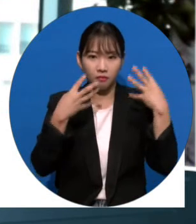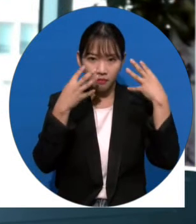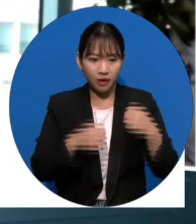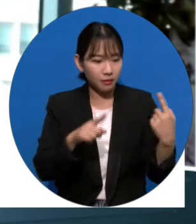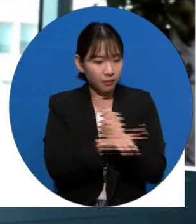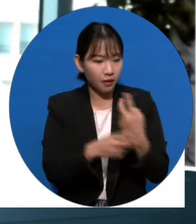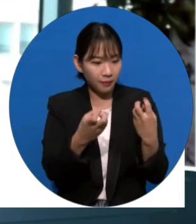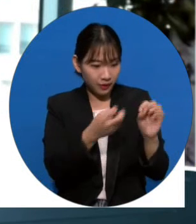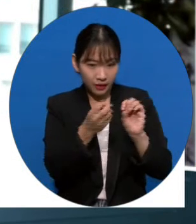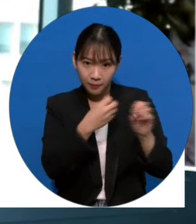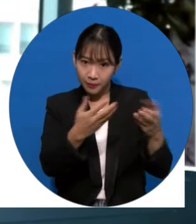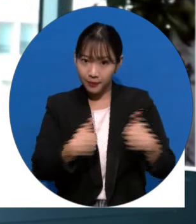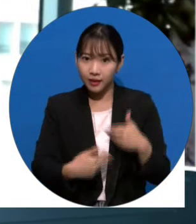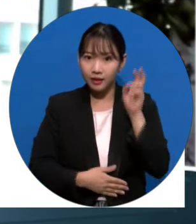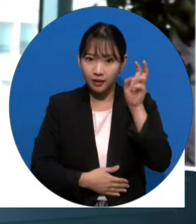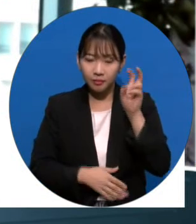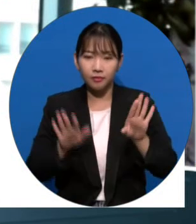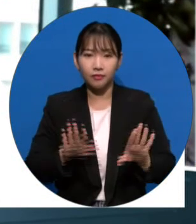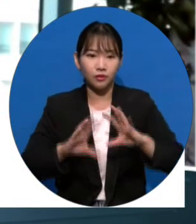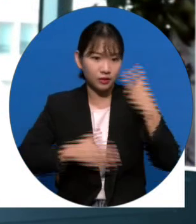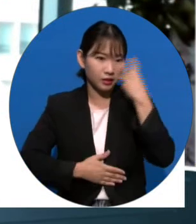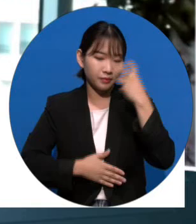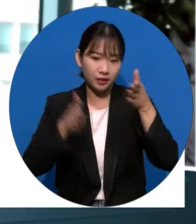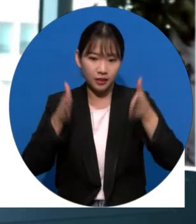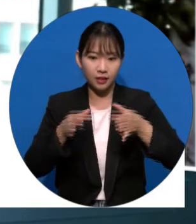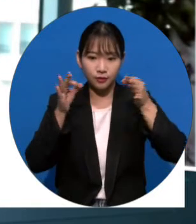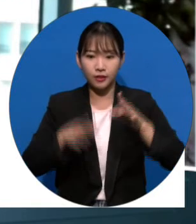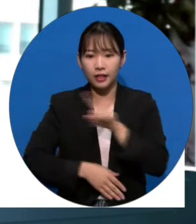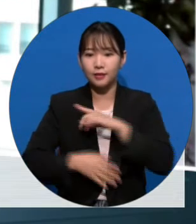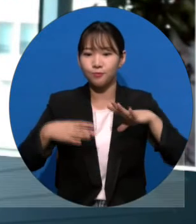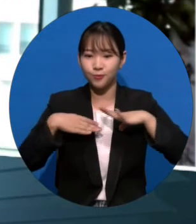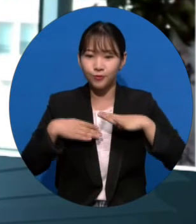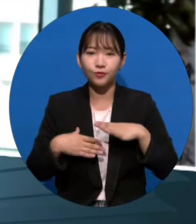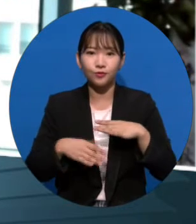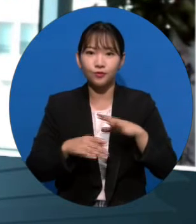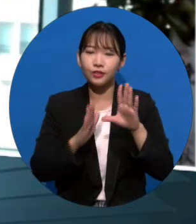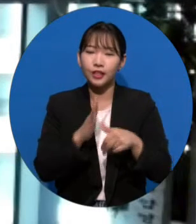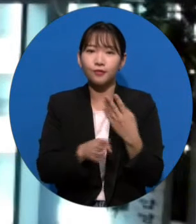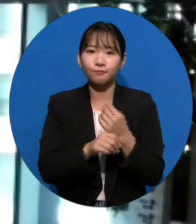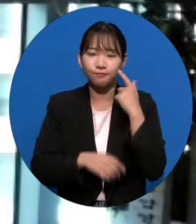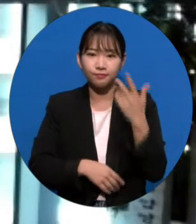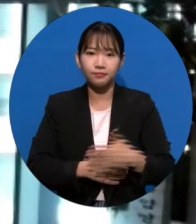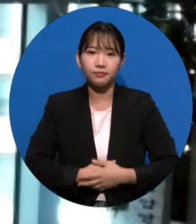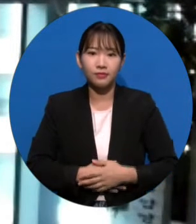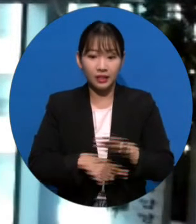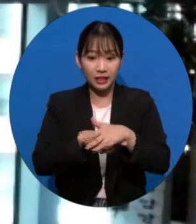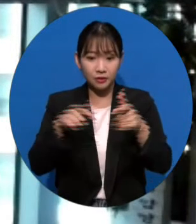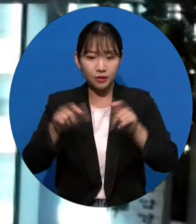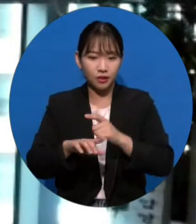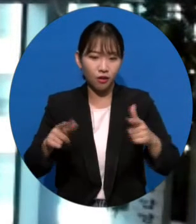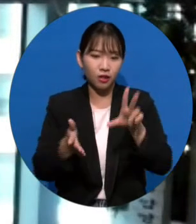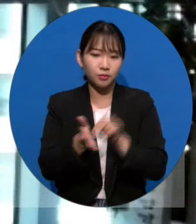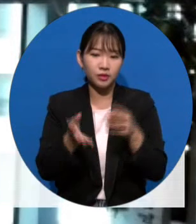많은 개선 답변을 이끌어내셨을 텐데, 그럼 이번 국정감사 기간에서 가장 뿌듯했던 순간은 언제였습니까? 농촌 지역에도 뭐 여러